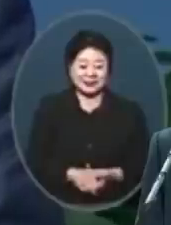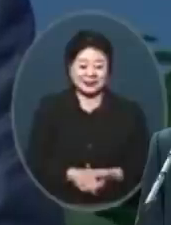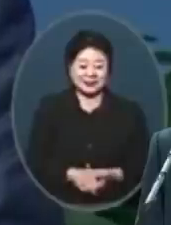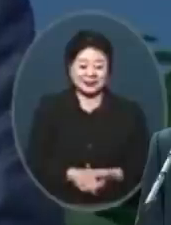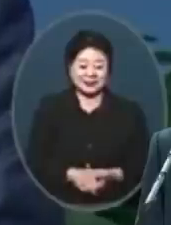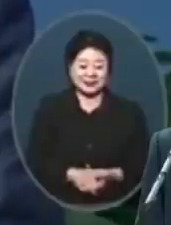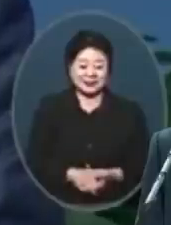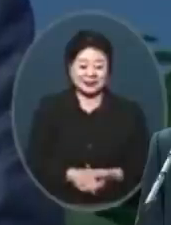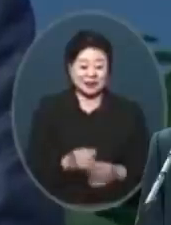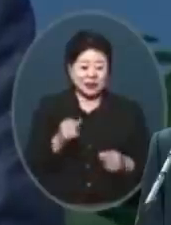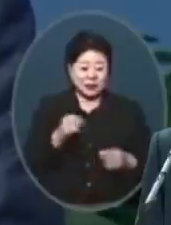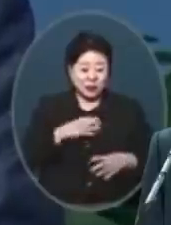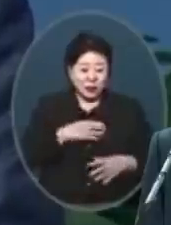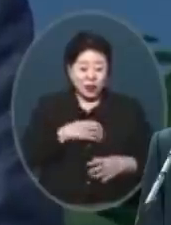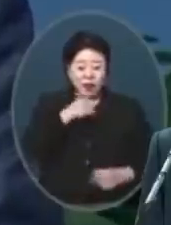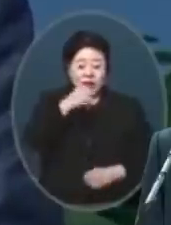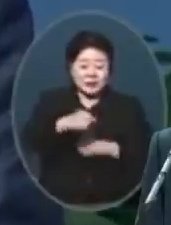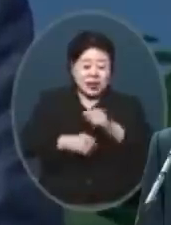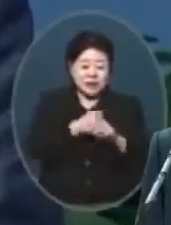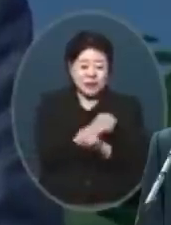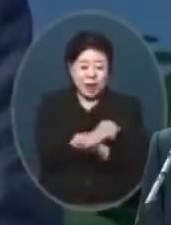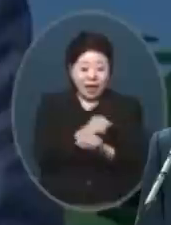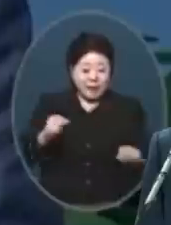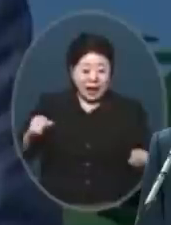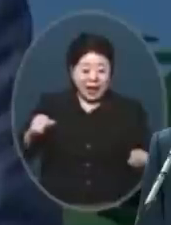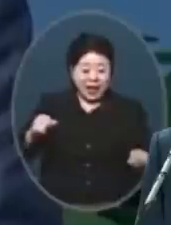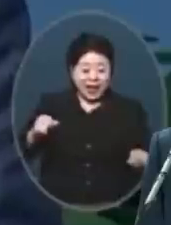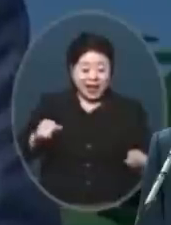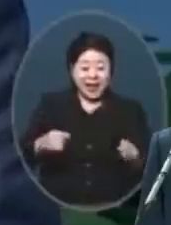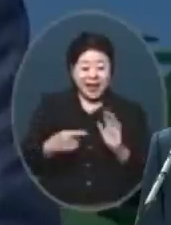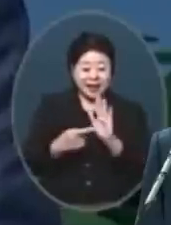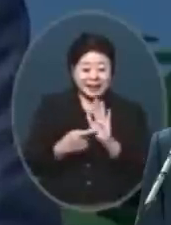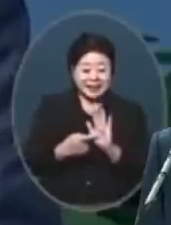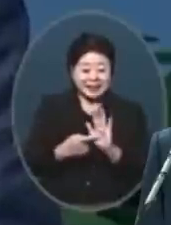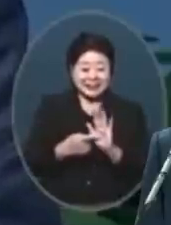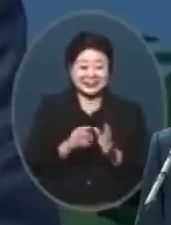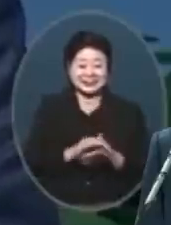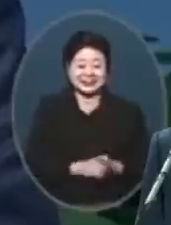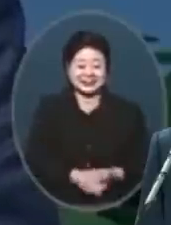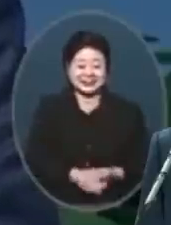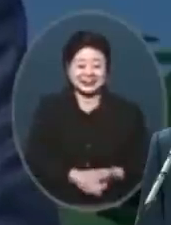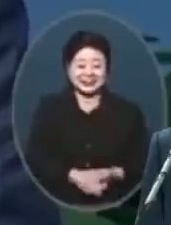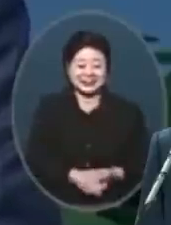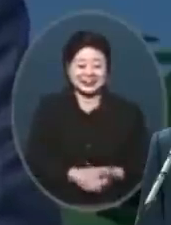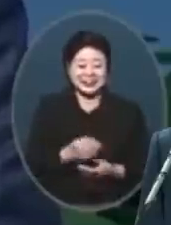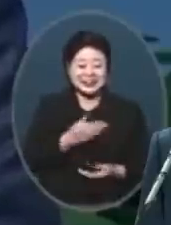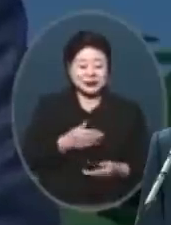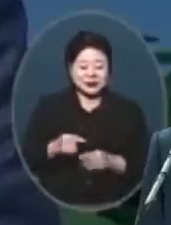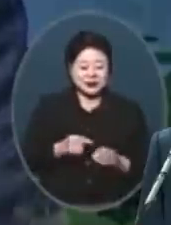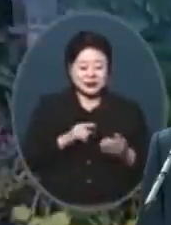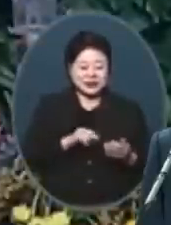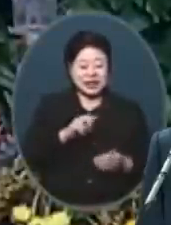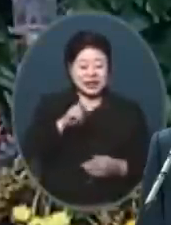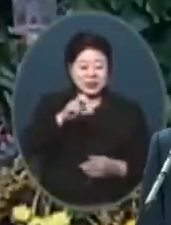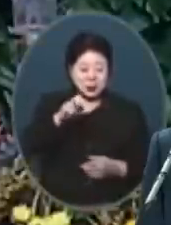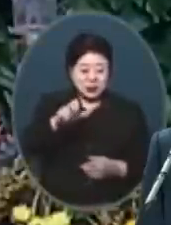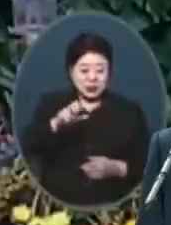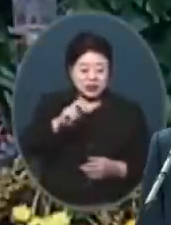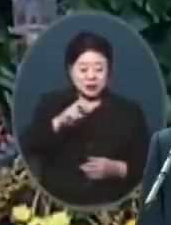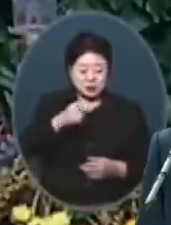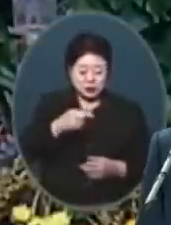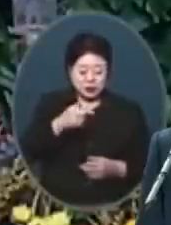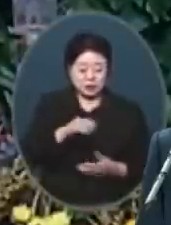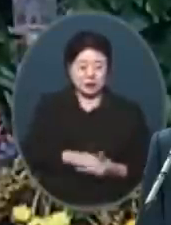대단한 자유와 해방이 나타난 것입니다. 사도행전 16장 25절로 26절에